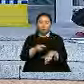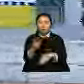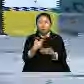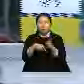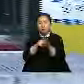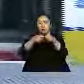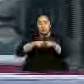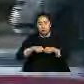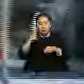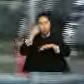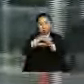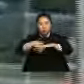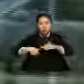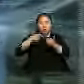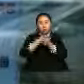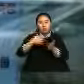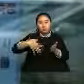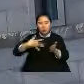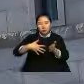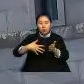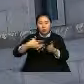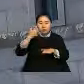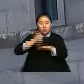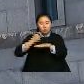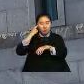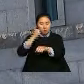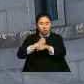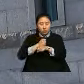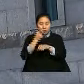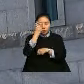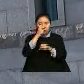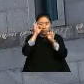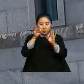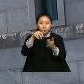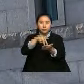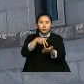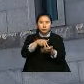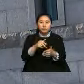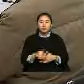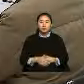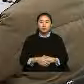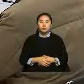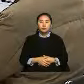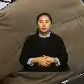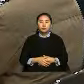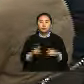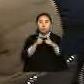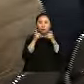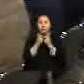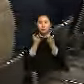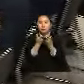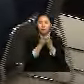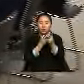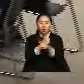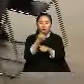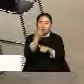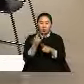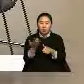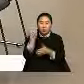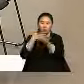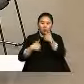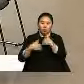세부적인 부분은 결정된 것이 없으며 최종 용역 결과를 지켜보겠다는 입장입니다. 한편 민간대책위원회는